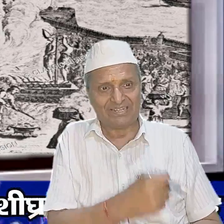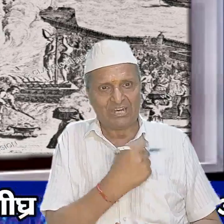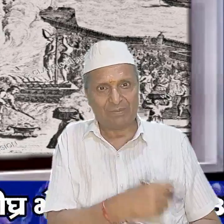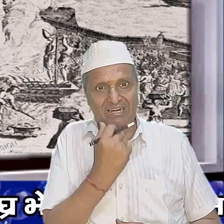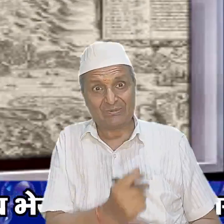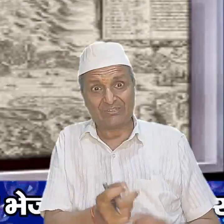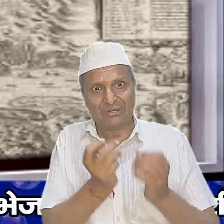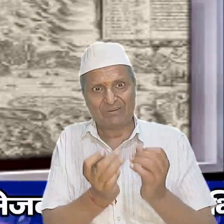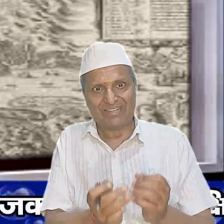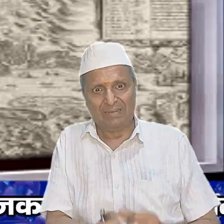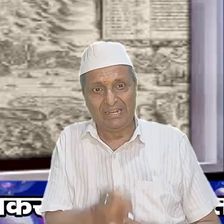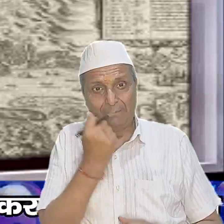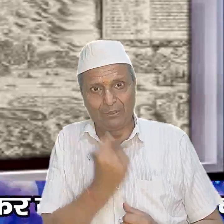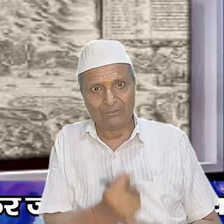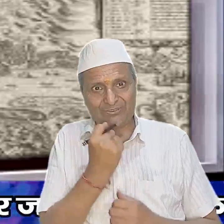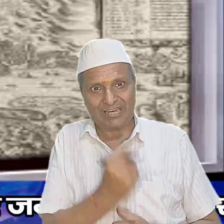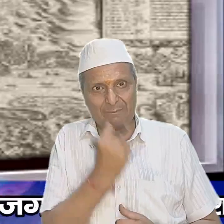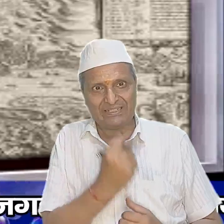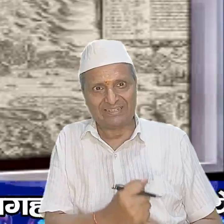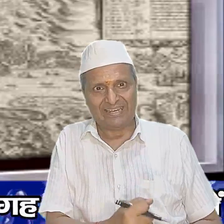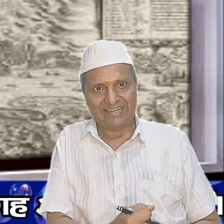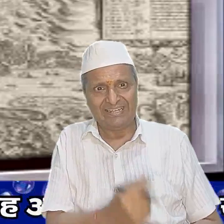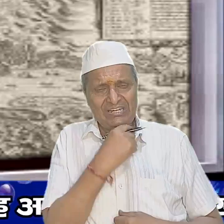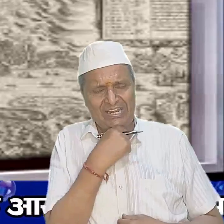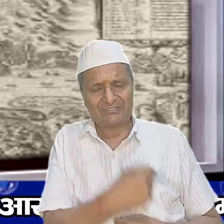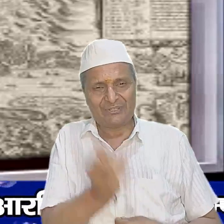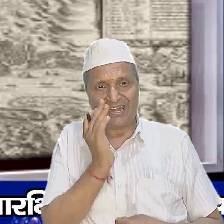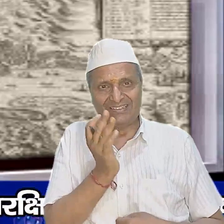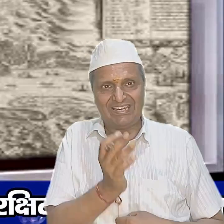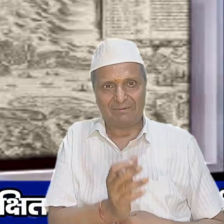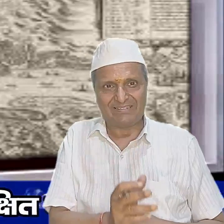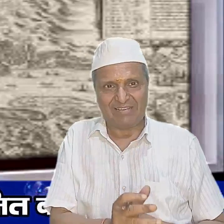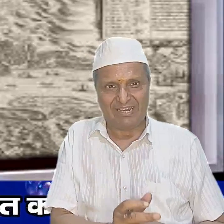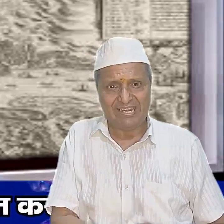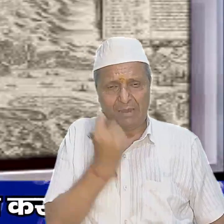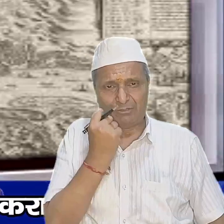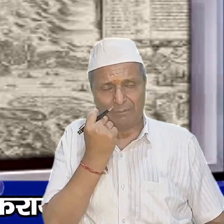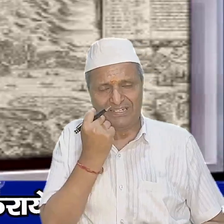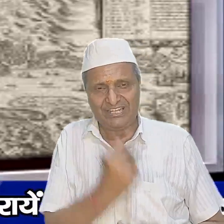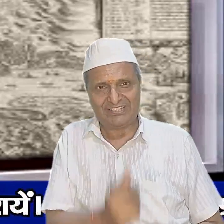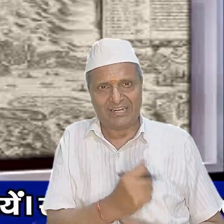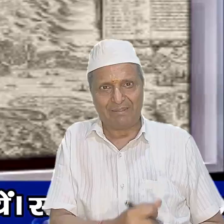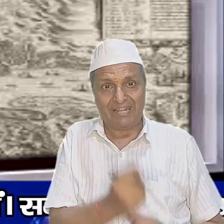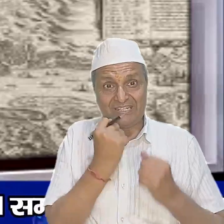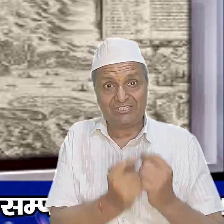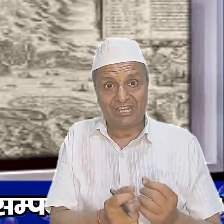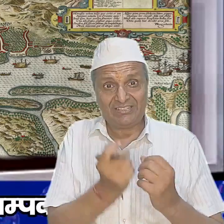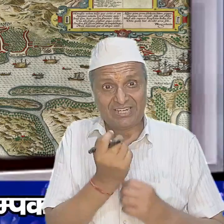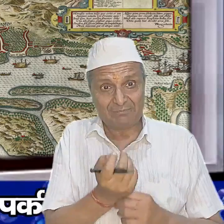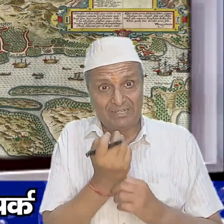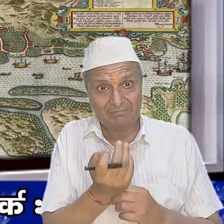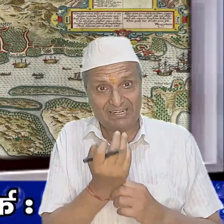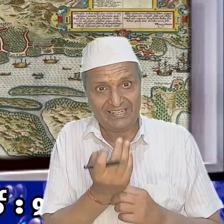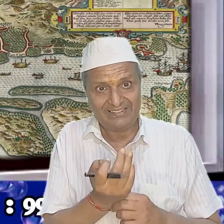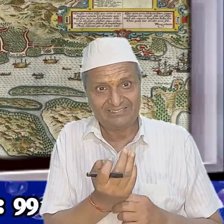उसका धड़ अलग कर देते थे, लेकिन उन्होंने नहीं किया, जानते थे अगर उसका उस समय धड़ अलग कर दिया प्रजा में विस्फोट हो जाएगा, बलबला जाएगी और उल्टी बात हो